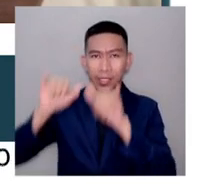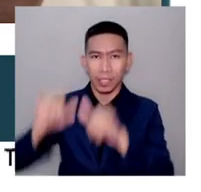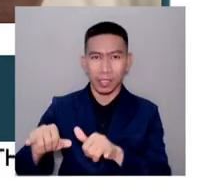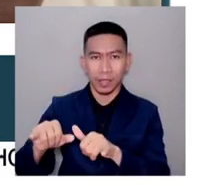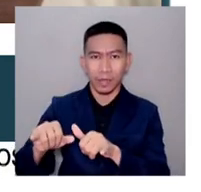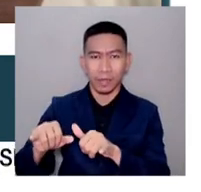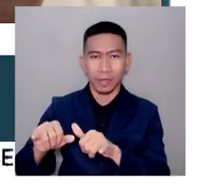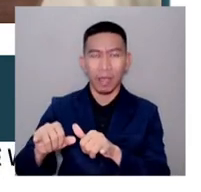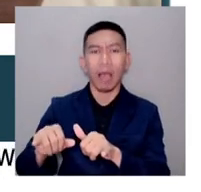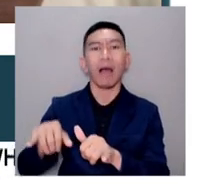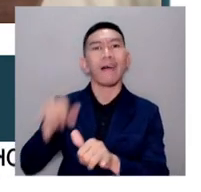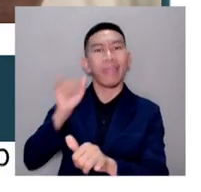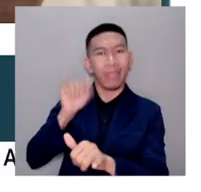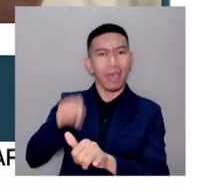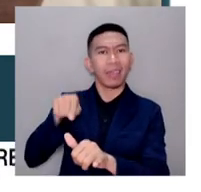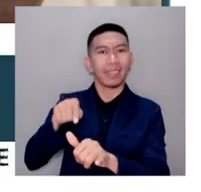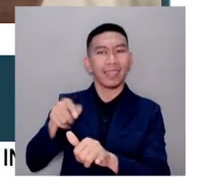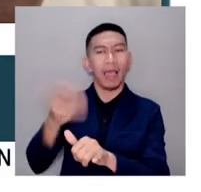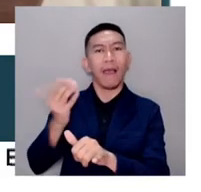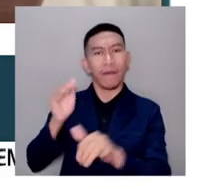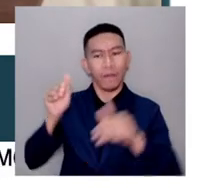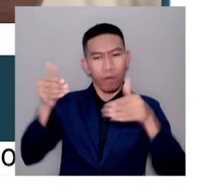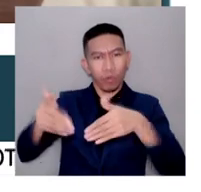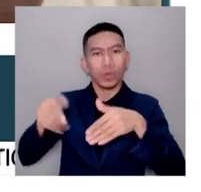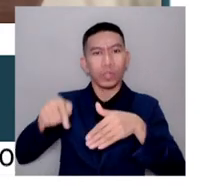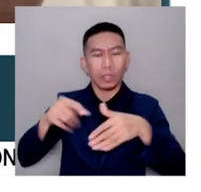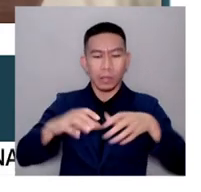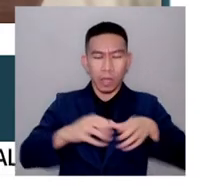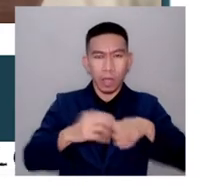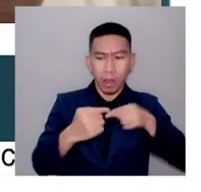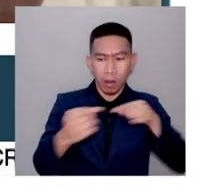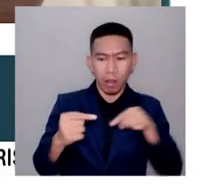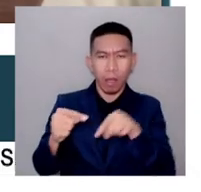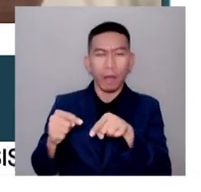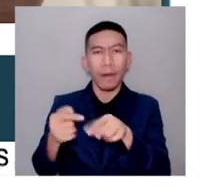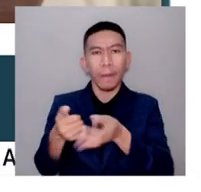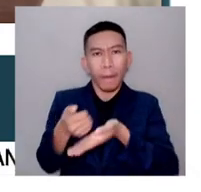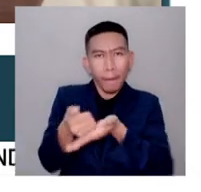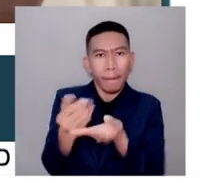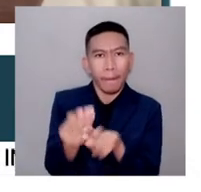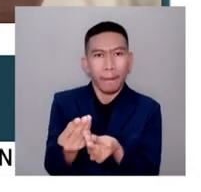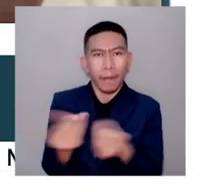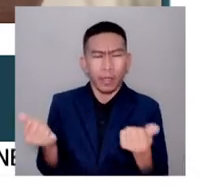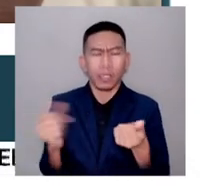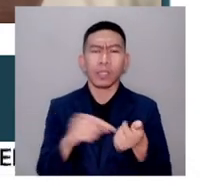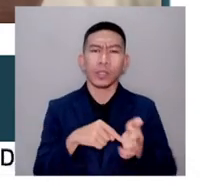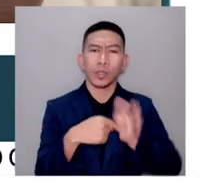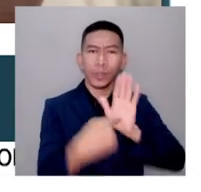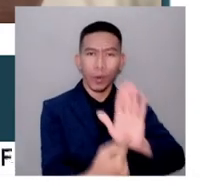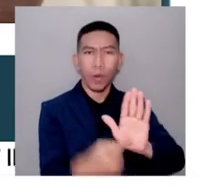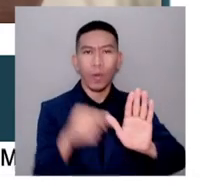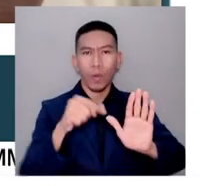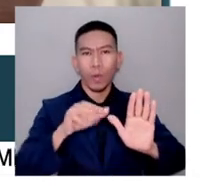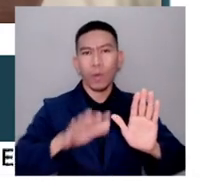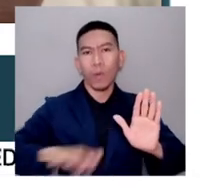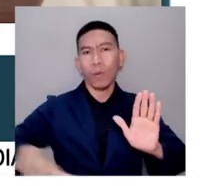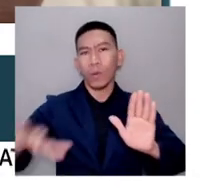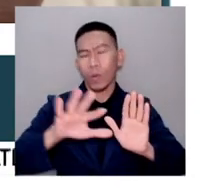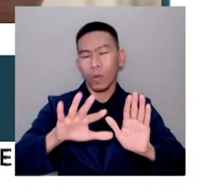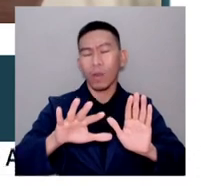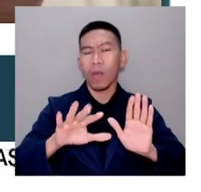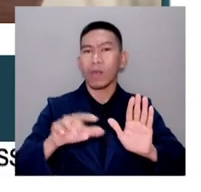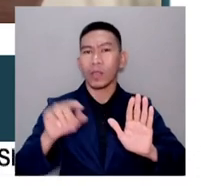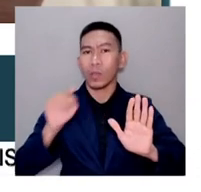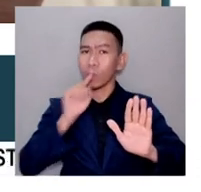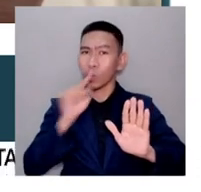din ng oposisyon para ipakita at ibahagi sa lahat kahit sa labas ng oposisyon, na ito ay mga